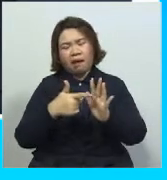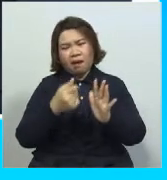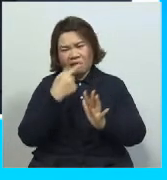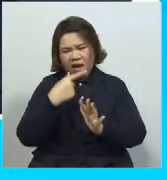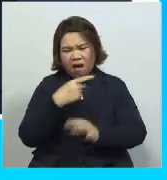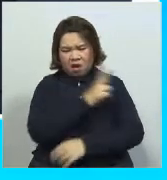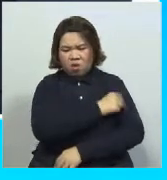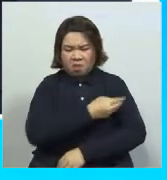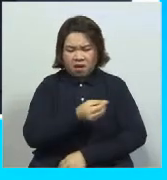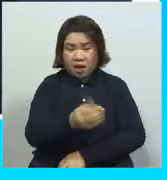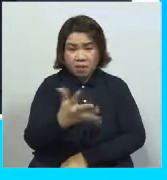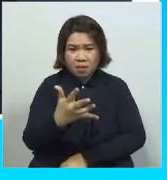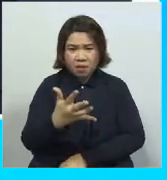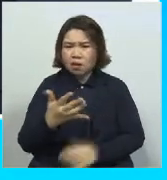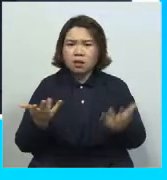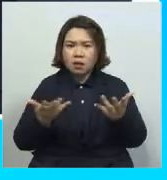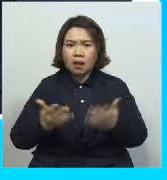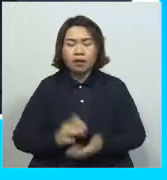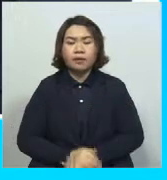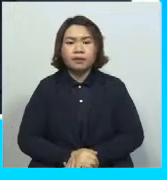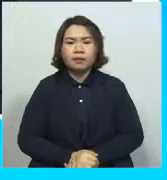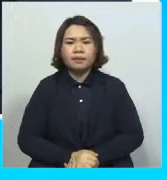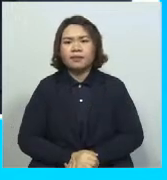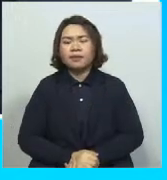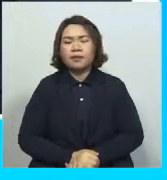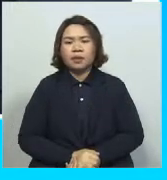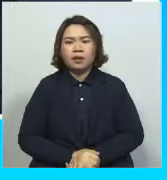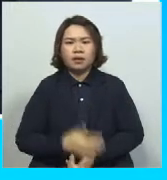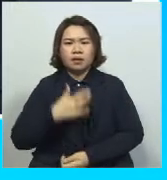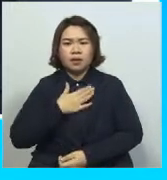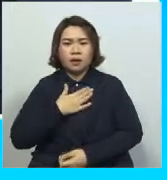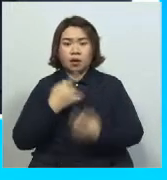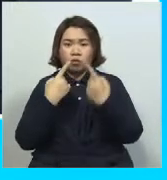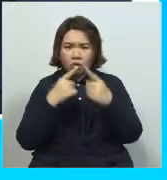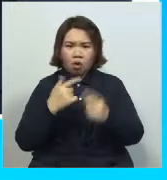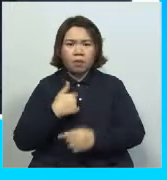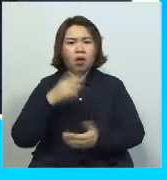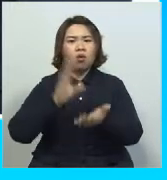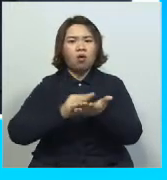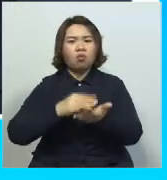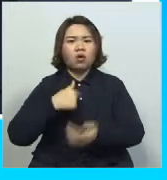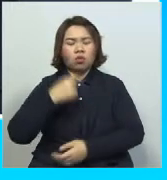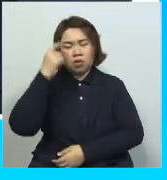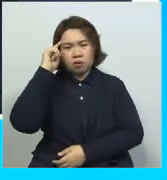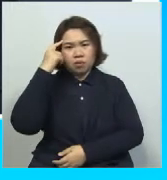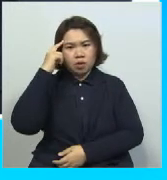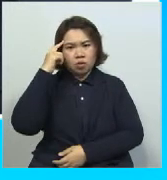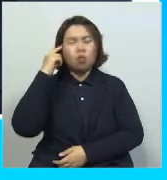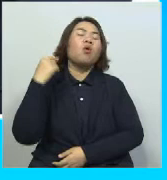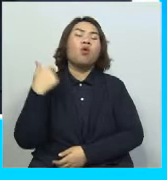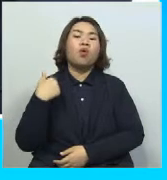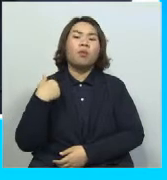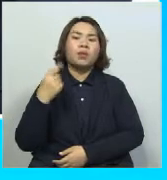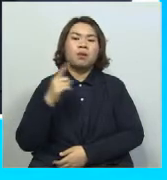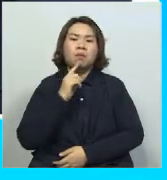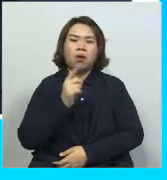ทนี้ให้กับทางคนไข้อะครับ ทางเราก็ยังไม่ได้ทราบข้อมูลตรงนี้นะคะแต่ว่าอย่างที่เรียนนะค